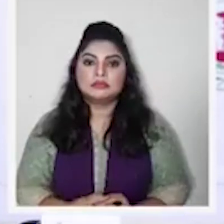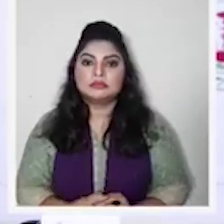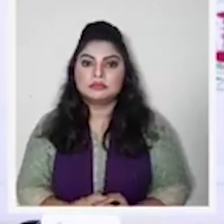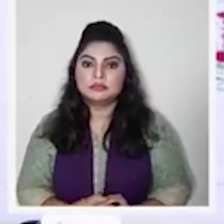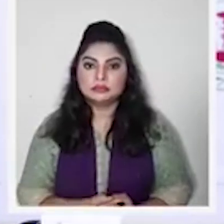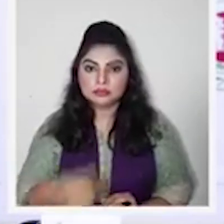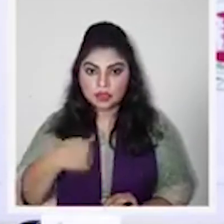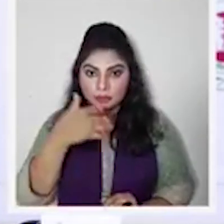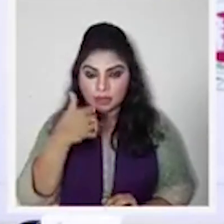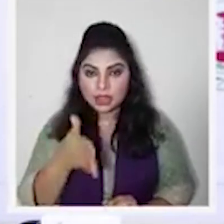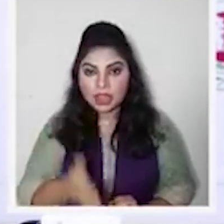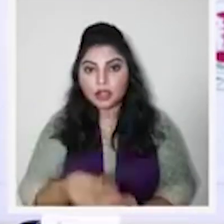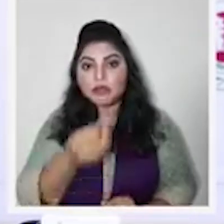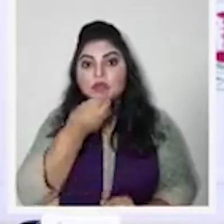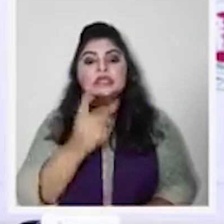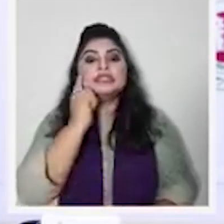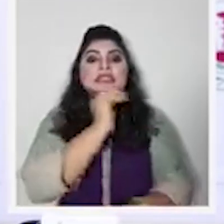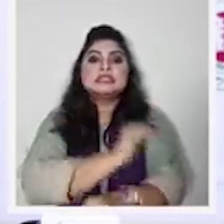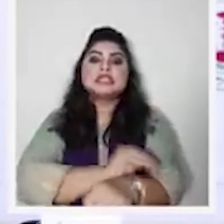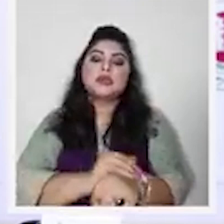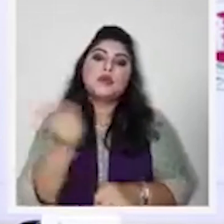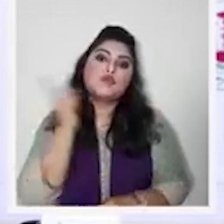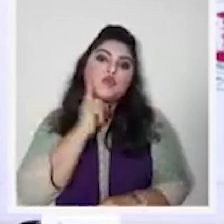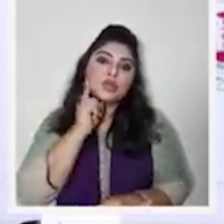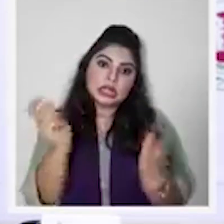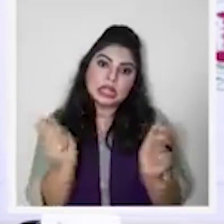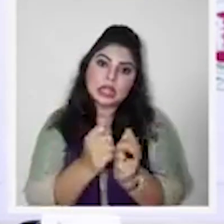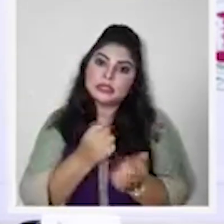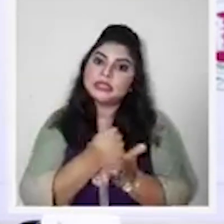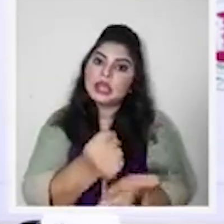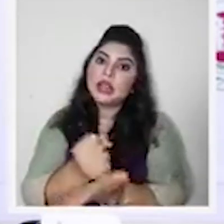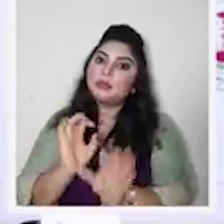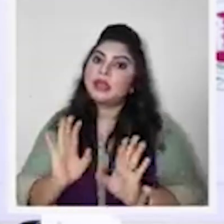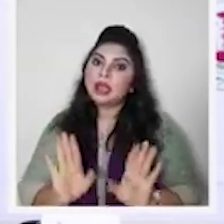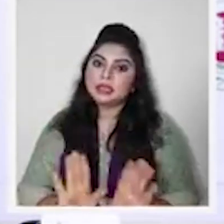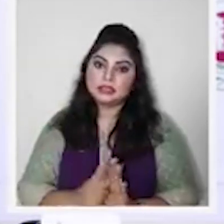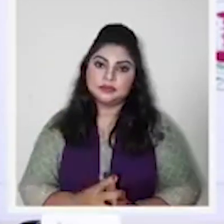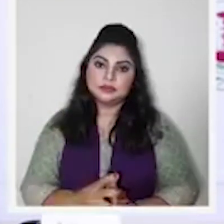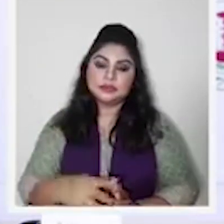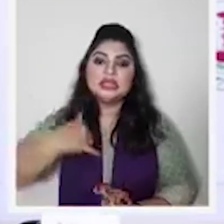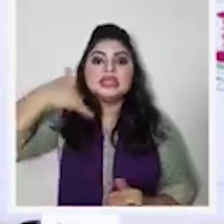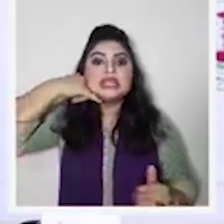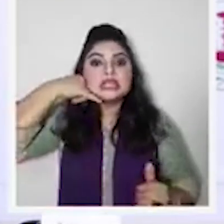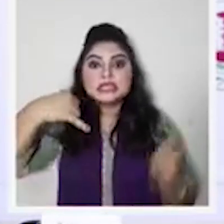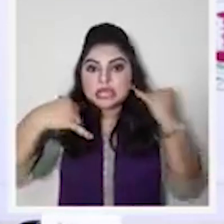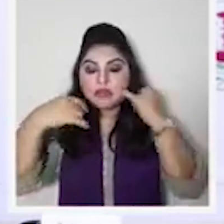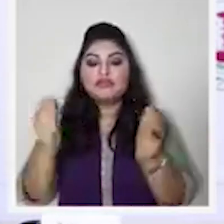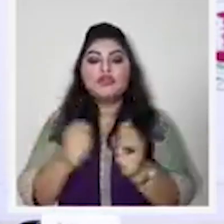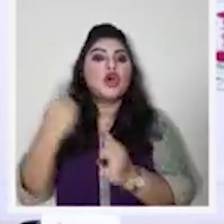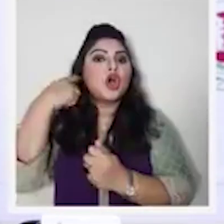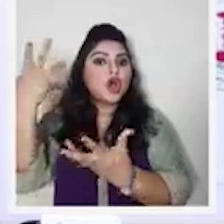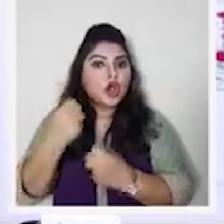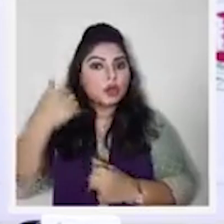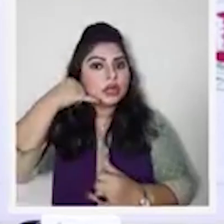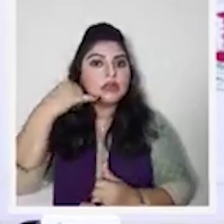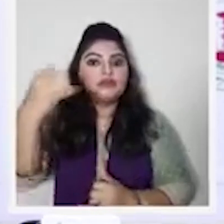টেলিমেডিসিন যে সেবাটা, সেই সেবাটি অনেক বেশি কার্যকর এবং 70 জন চিকিৎসক এই টেলিমেডিসিন সেবায় প্রত্যেক দিন